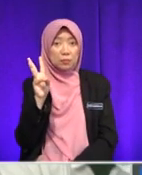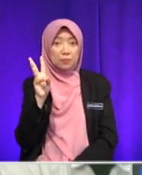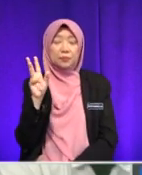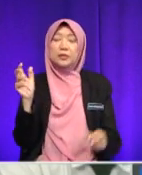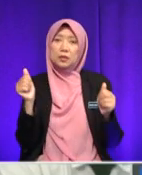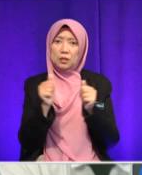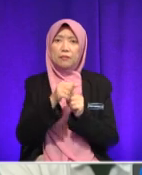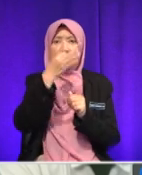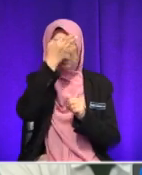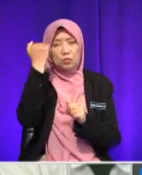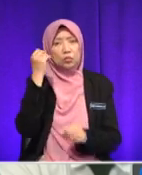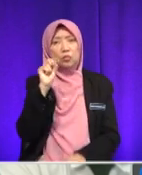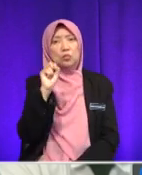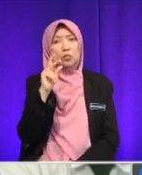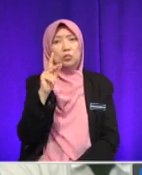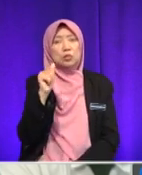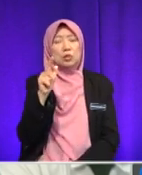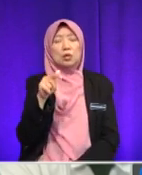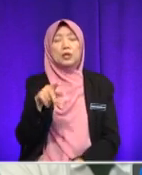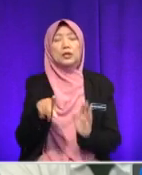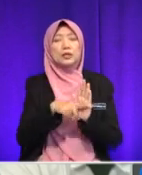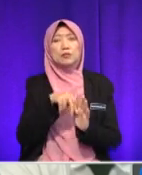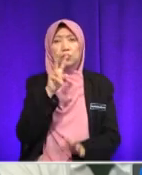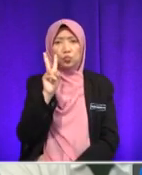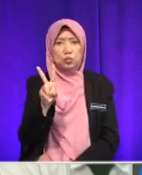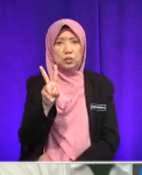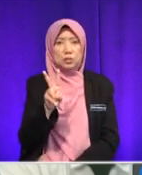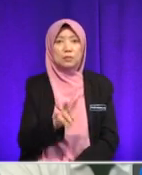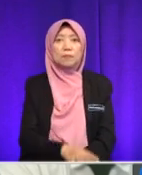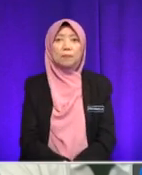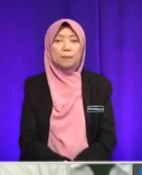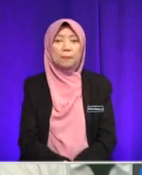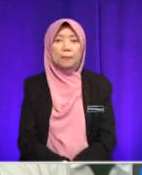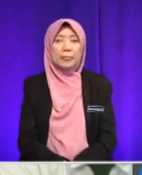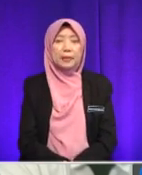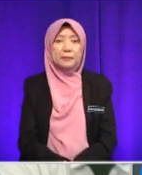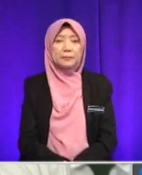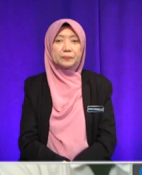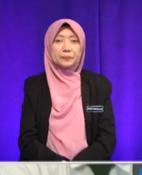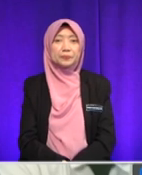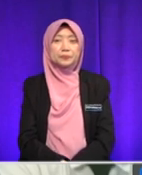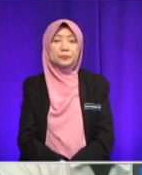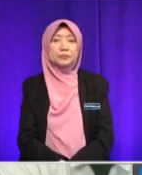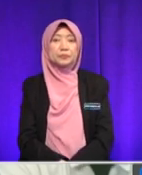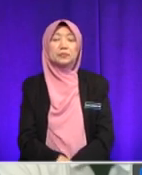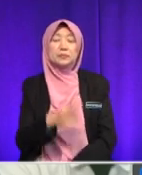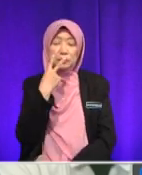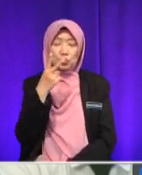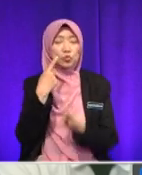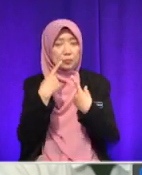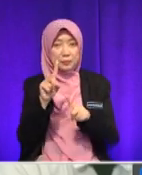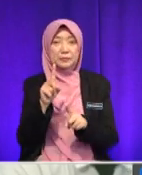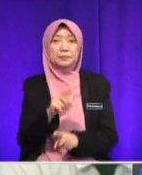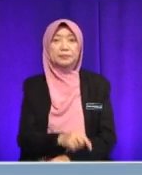dengan faktor skala negatif 2. Ah, okey, baik. Charlene pegang kertas itu, kita semak jawapan Charlene.